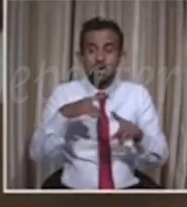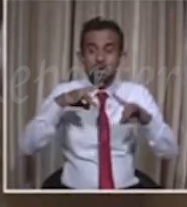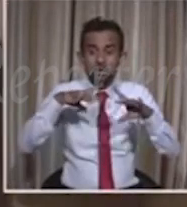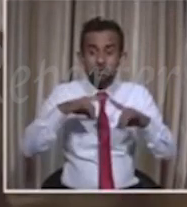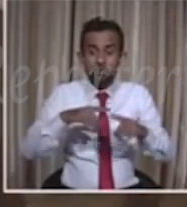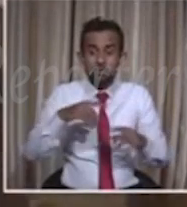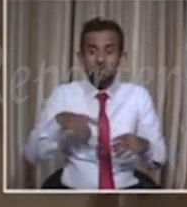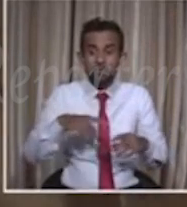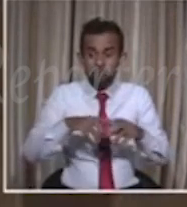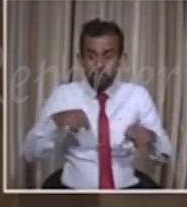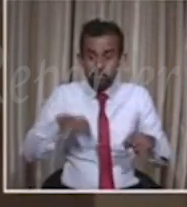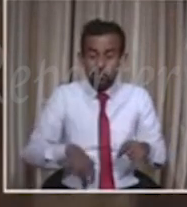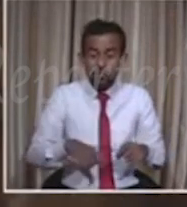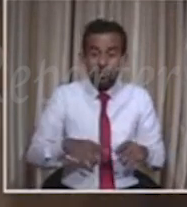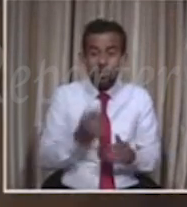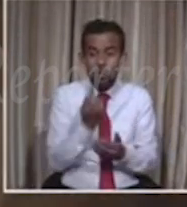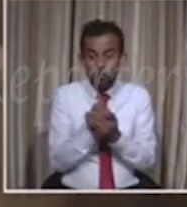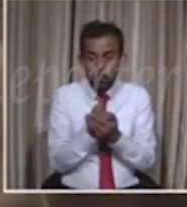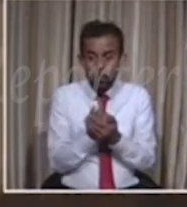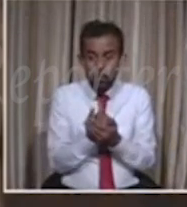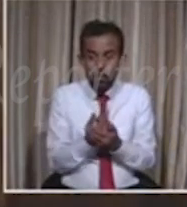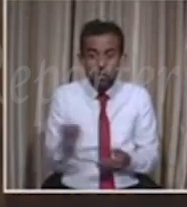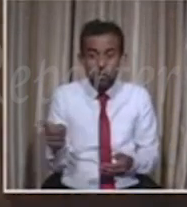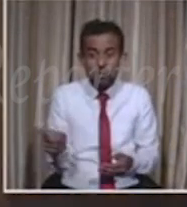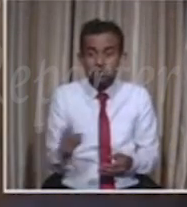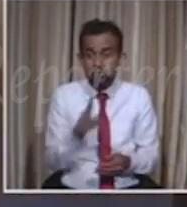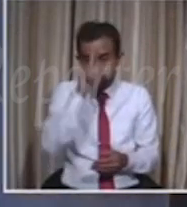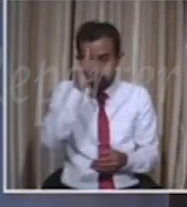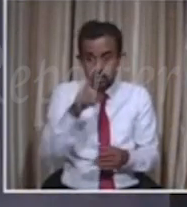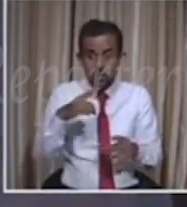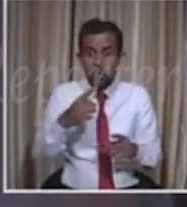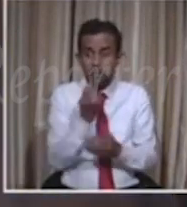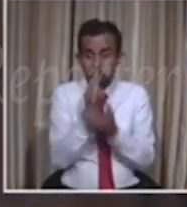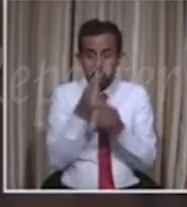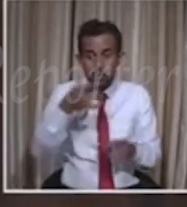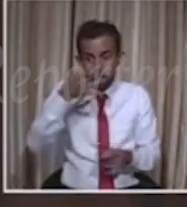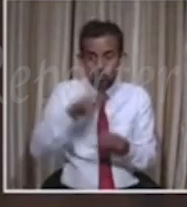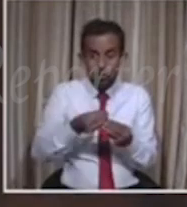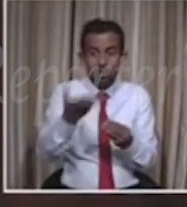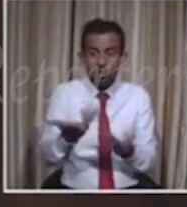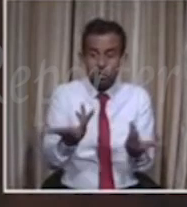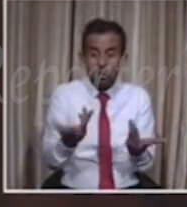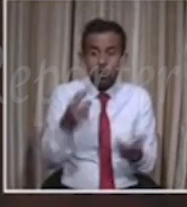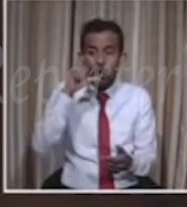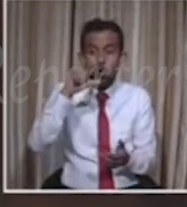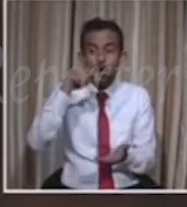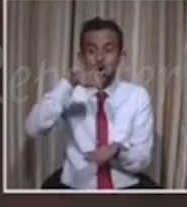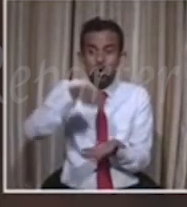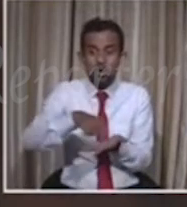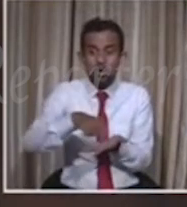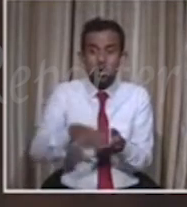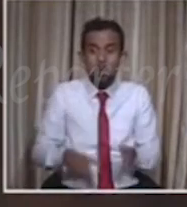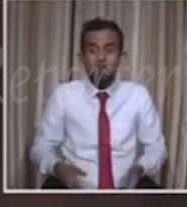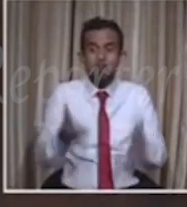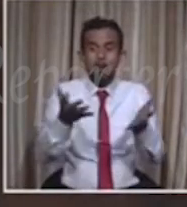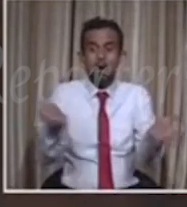ගන්න ඒ හින්දා මිනිස්සුන්ට භූමි තෙල් ටිකවත් දැන් සුමාන ගානකින් භූමි තෙල් ටිකක් නැහැ ඒ හින්දා හිට අනිද්ද වෙනකොට කොළඹ නගරයේ මිනිස්සු පාරට